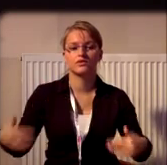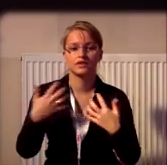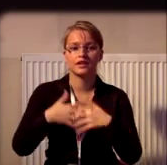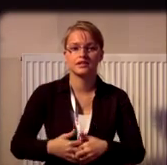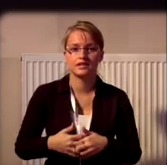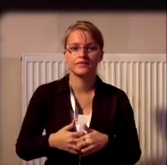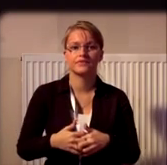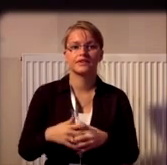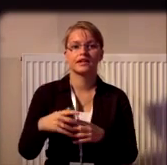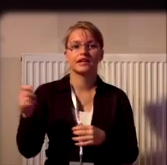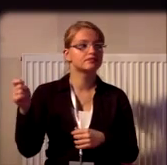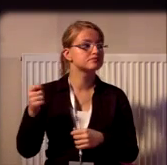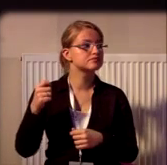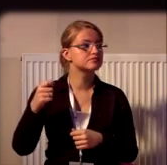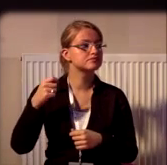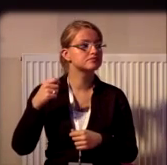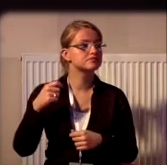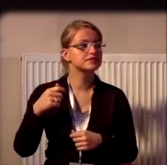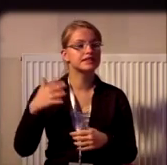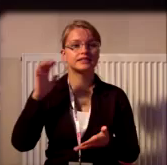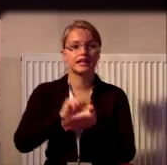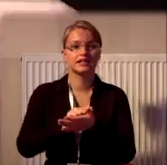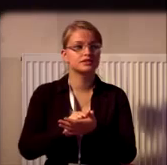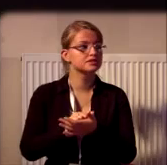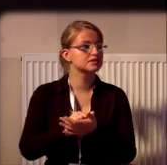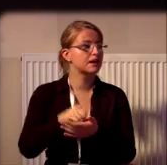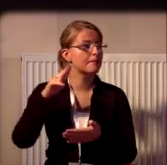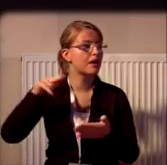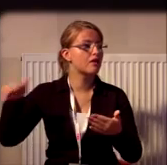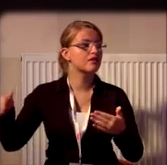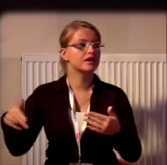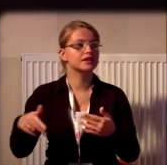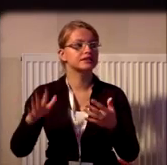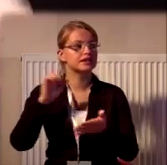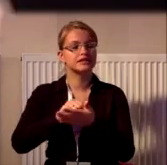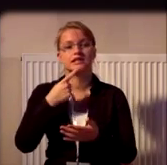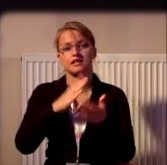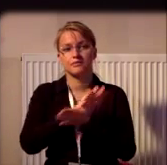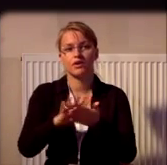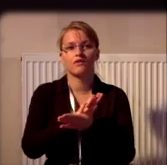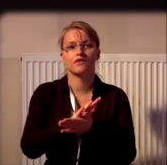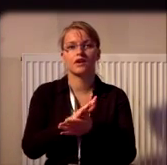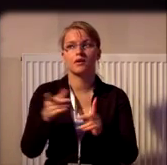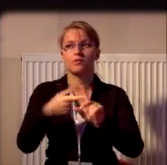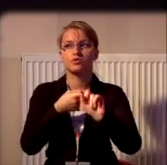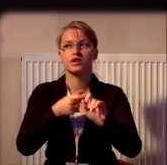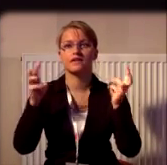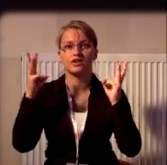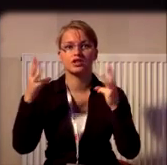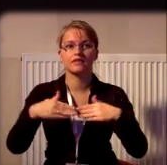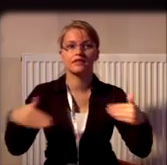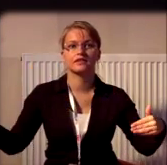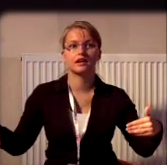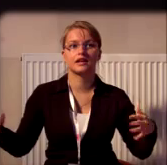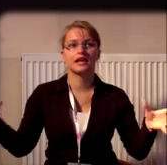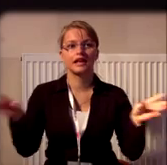jazda, zajęcia plastyczne, to co Państwo widzą. Zajęcia z języka miganego w połączeniu z warsztatami teatralnymi, no i